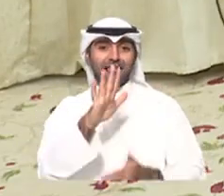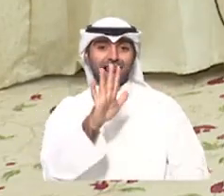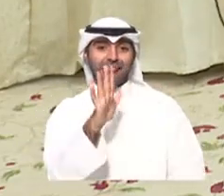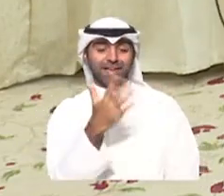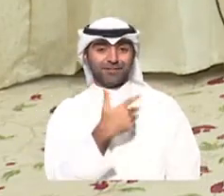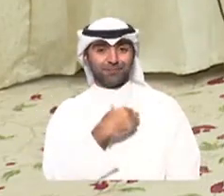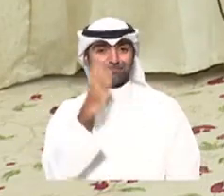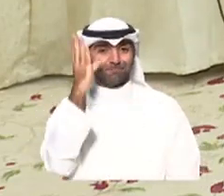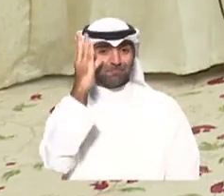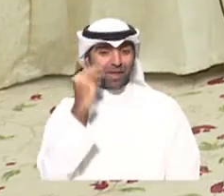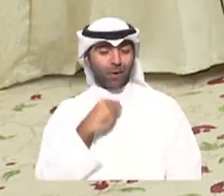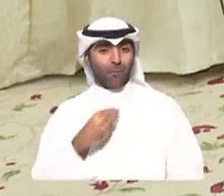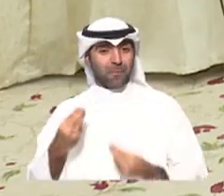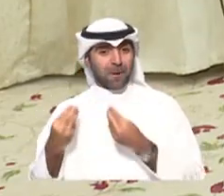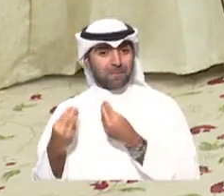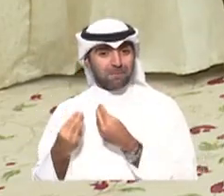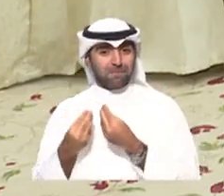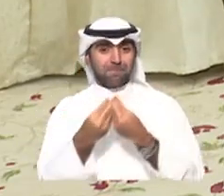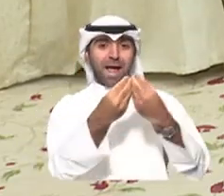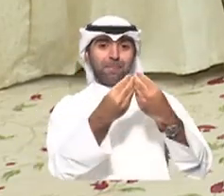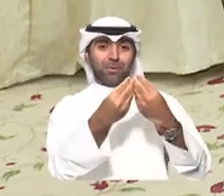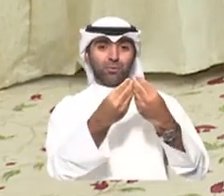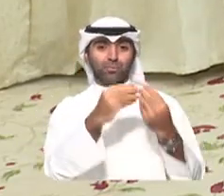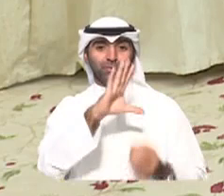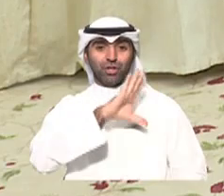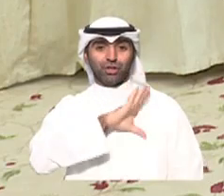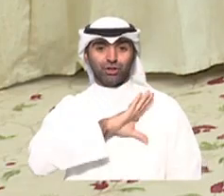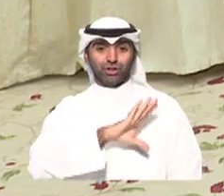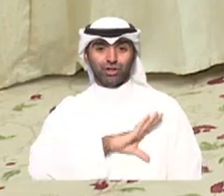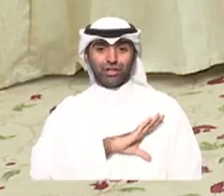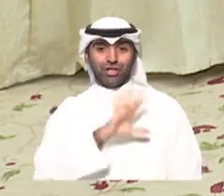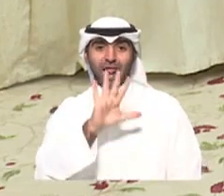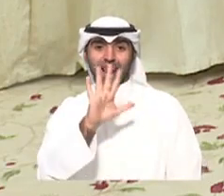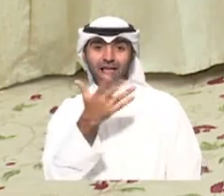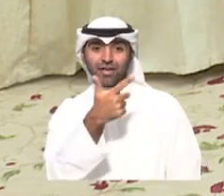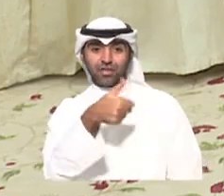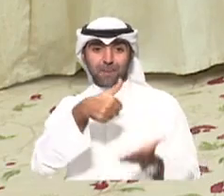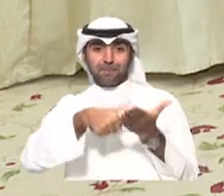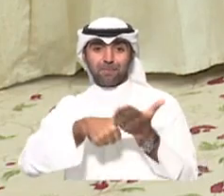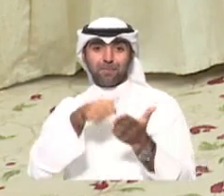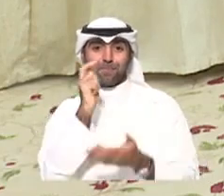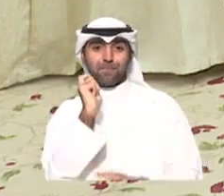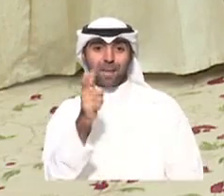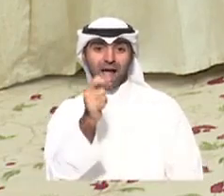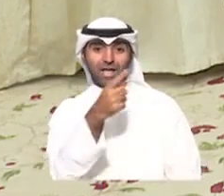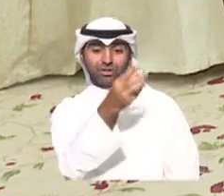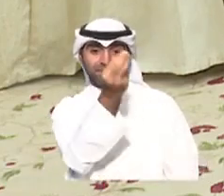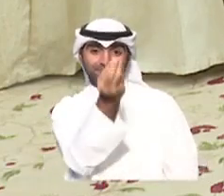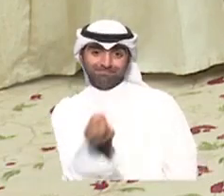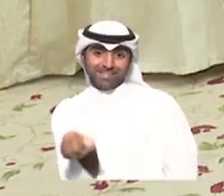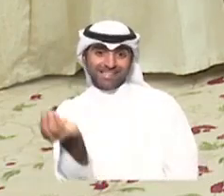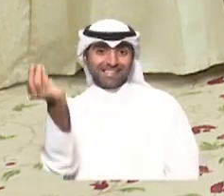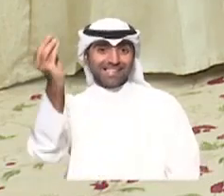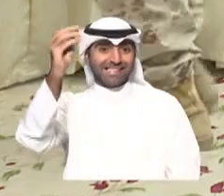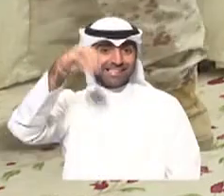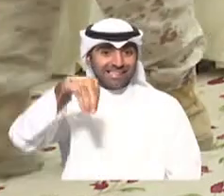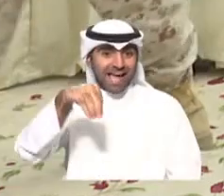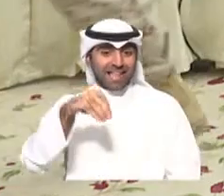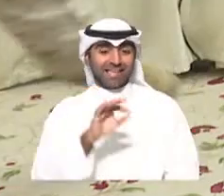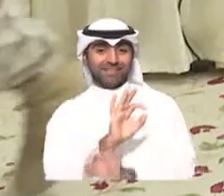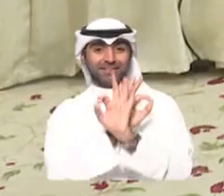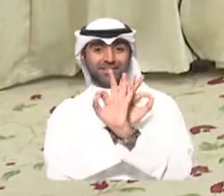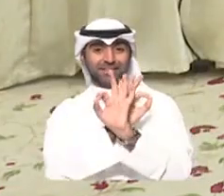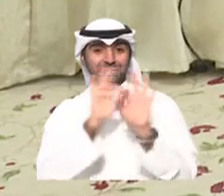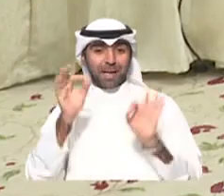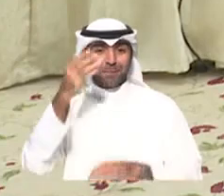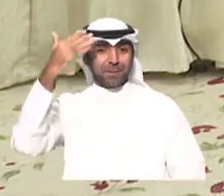المشاريع، ولكن البدلات أو الحقوق اللي يأخذونها العسكريين غير المدنيين. جماعة ما